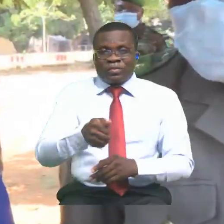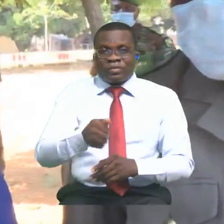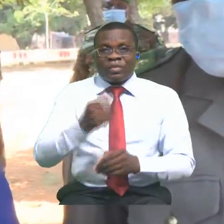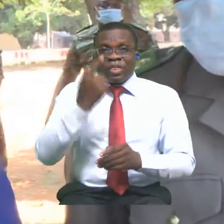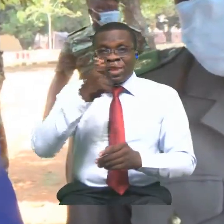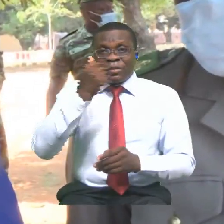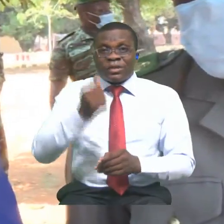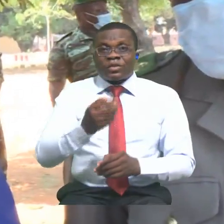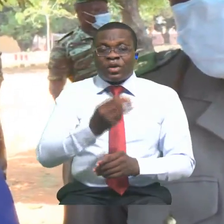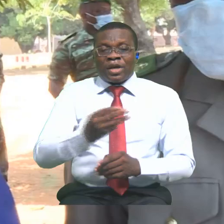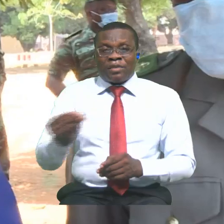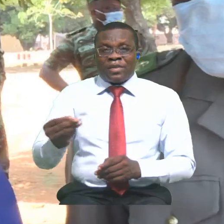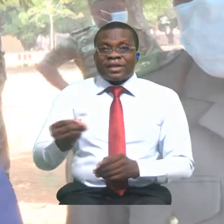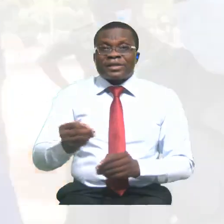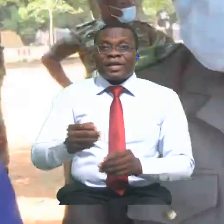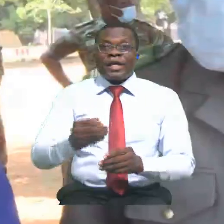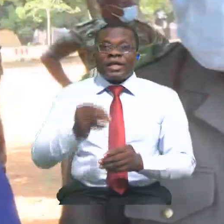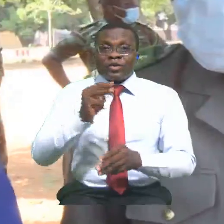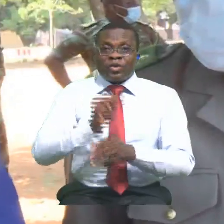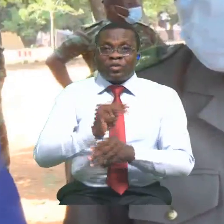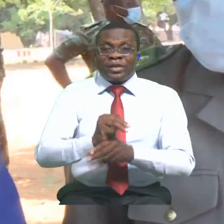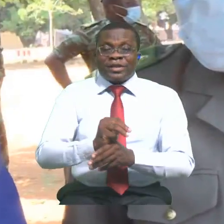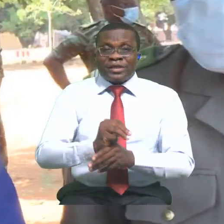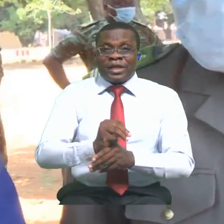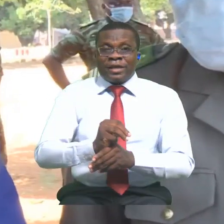de maintien d'ordre, en matière